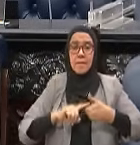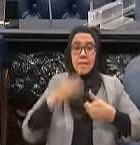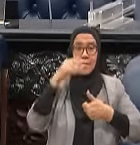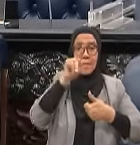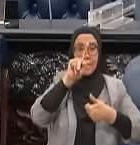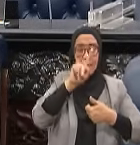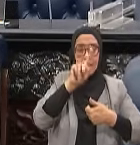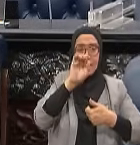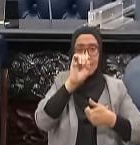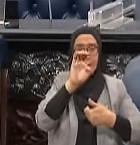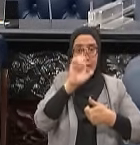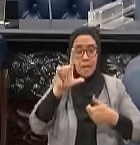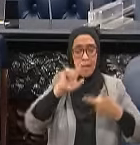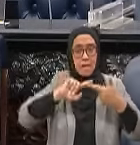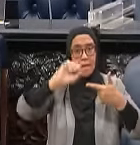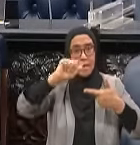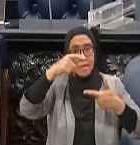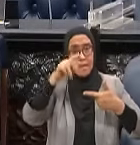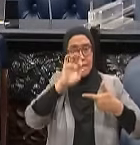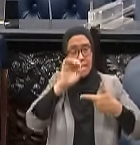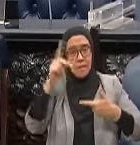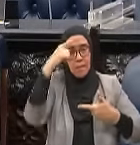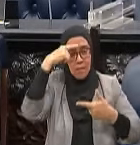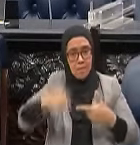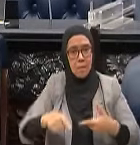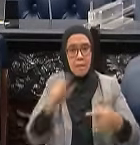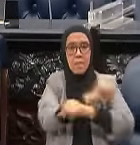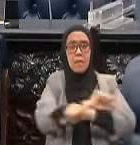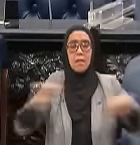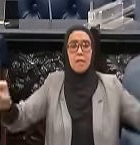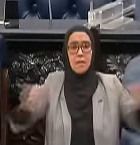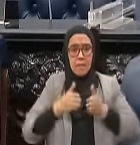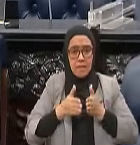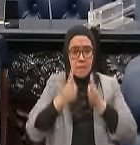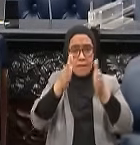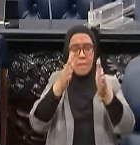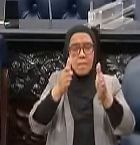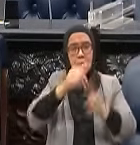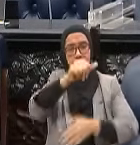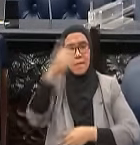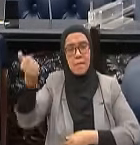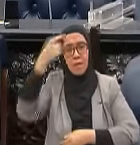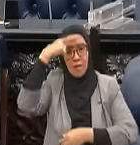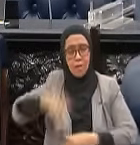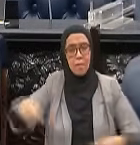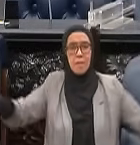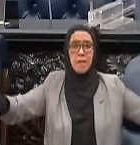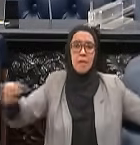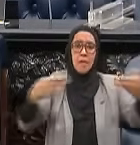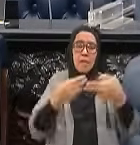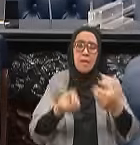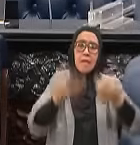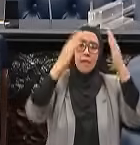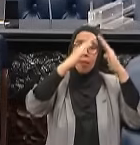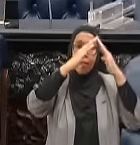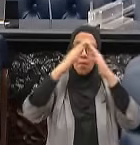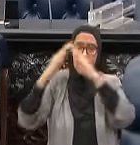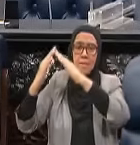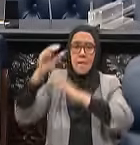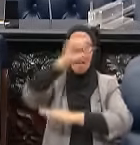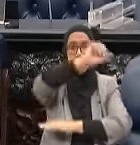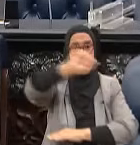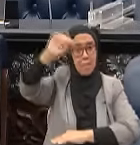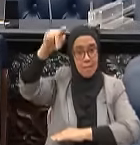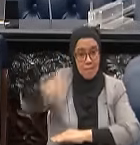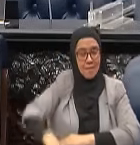untuk menyediakan laluan otomotif yang menghubungkan pelbagai Banda utama di Asia Pasifik dengan selamat dan meningkatkan lagi